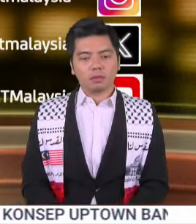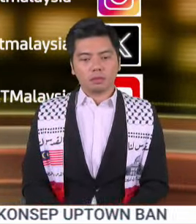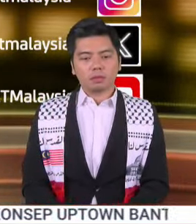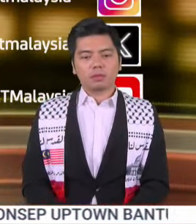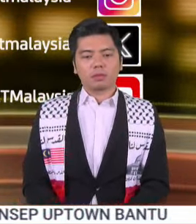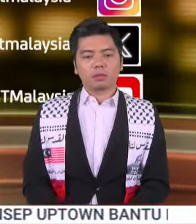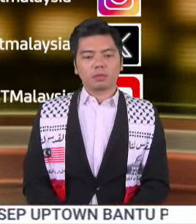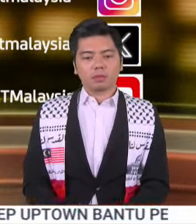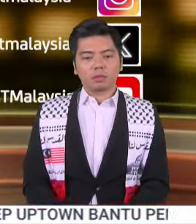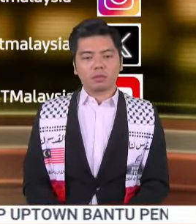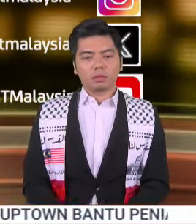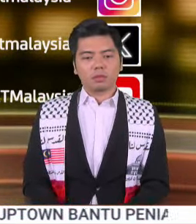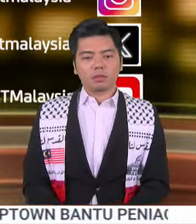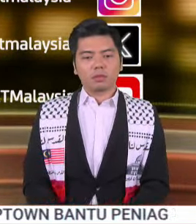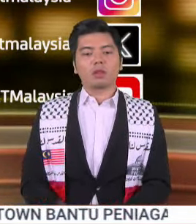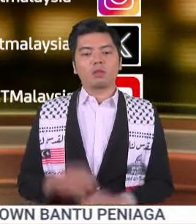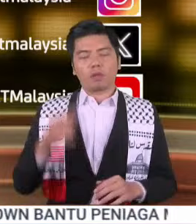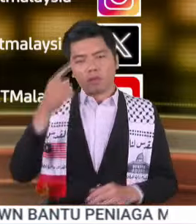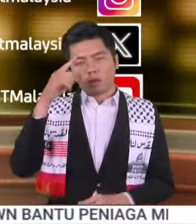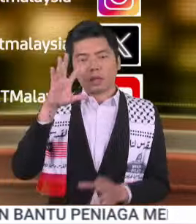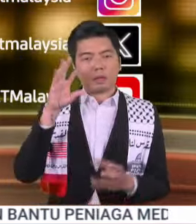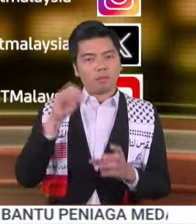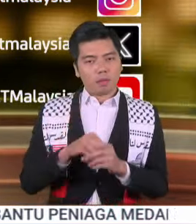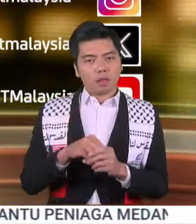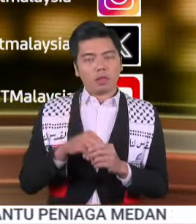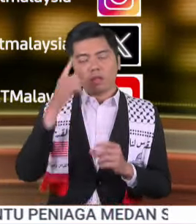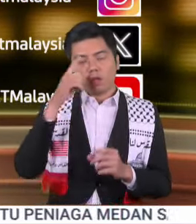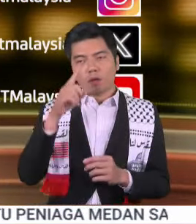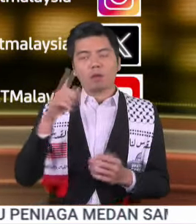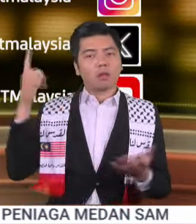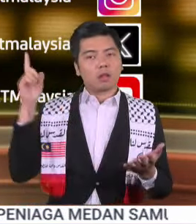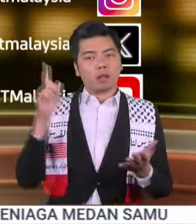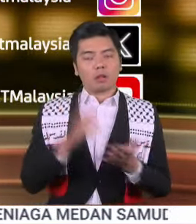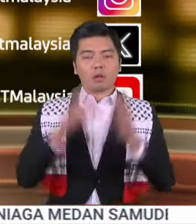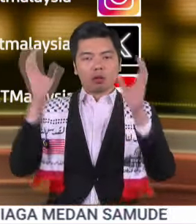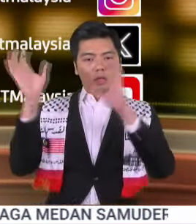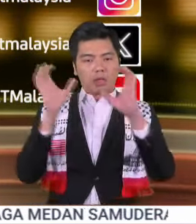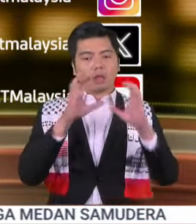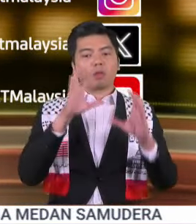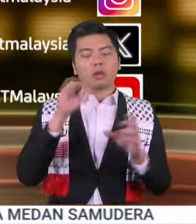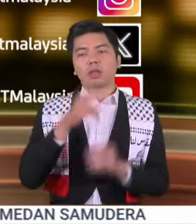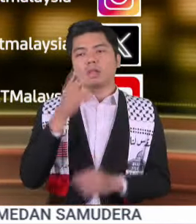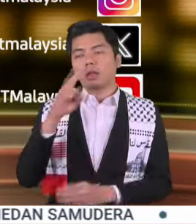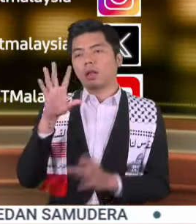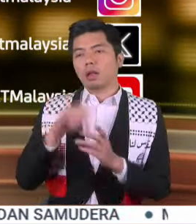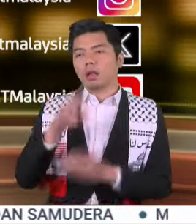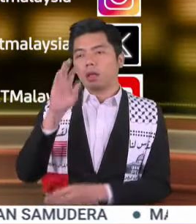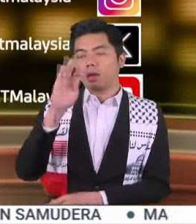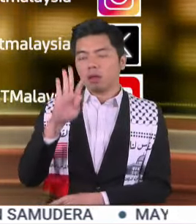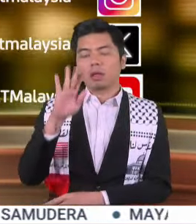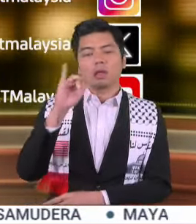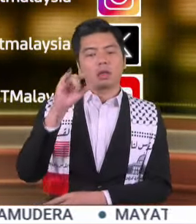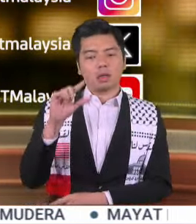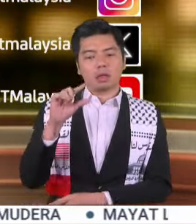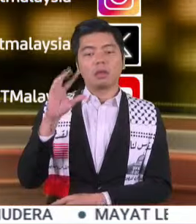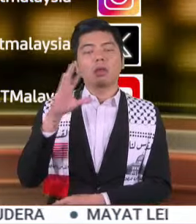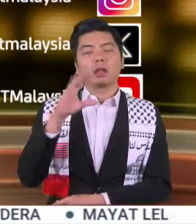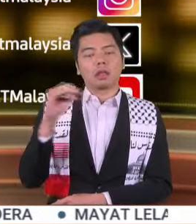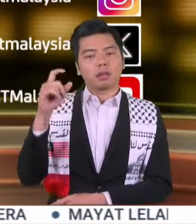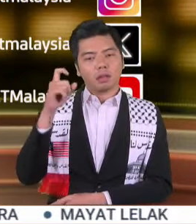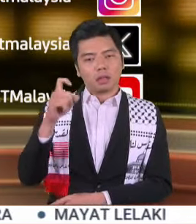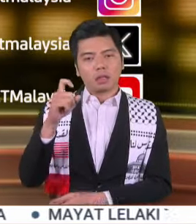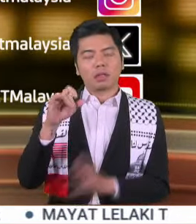www.met.gov.my ataupun boleh muat turun aplikasi My Cuaca, serta anda boleh layari Facebook, Instagram, X dan juga